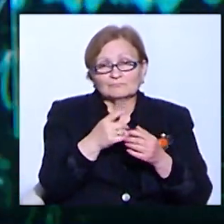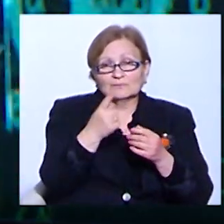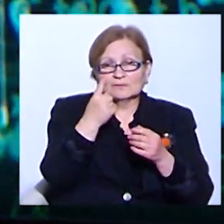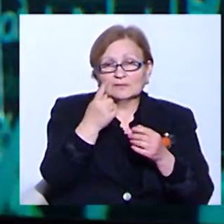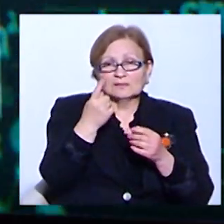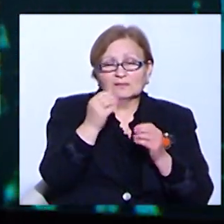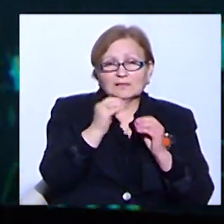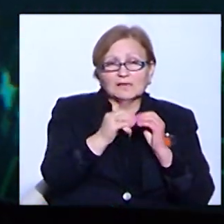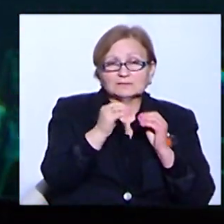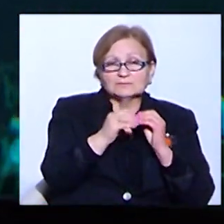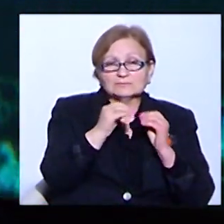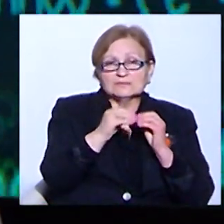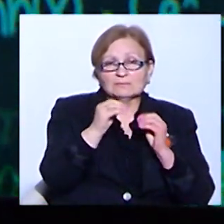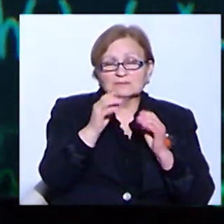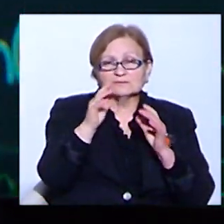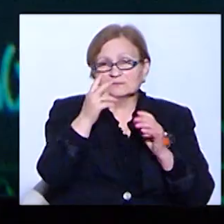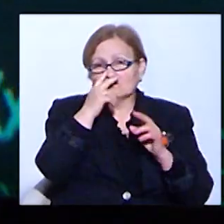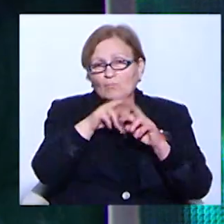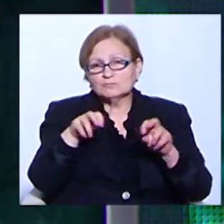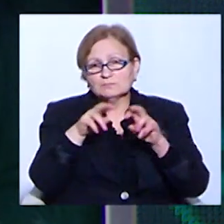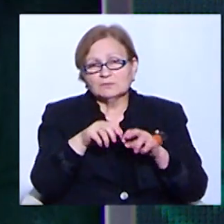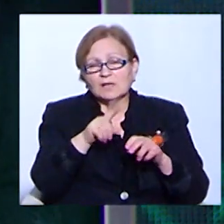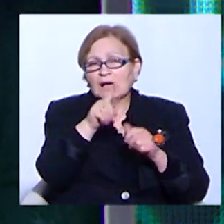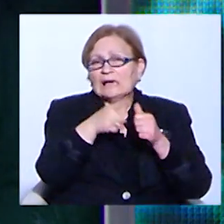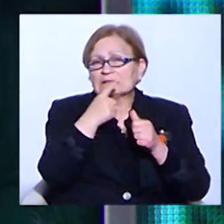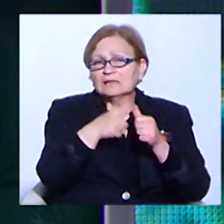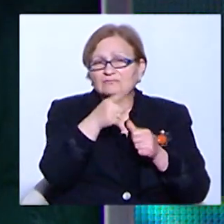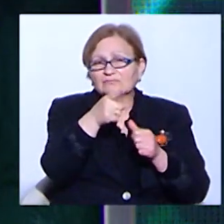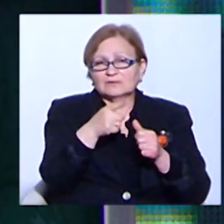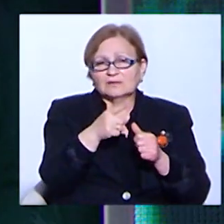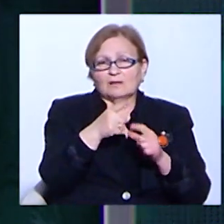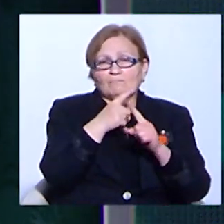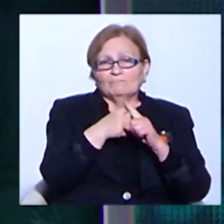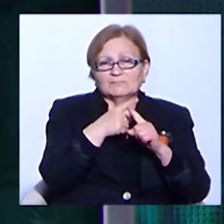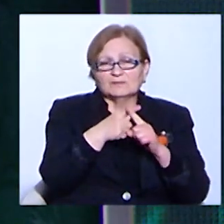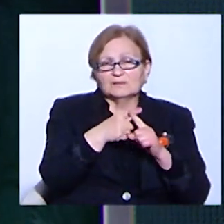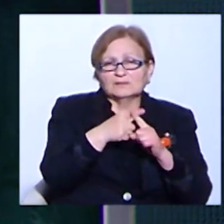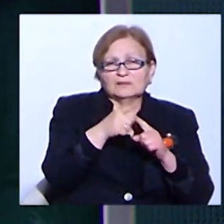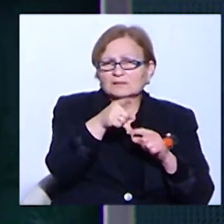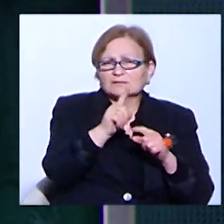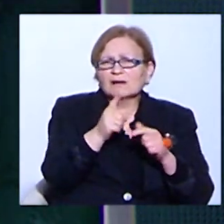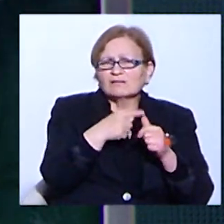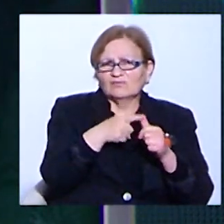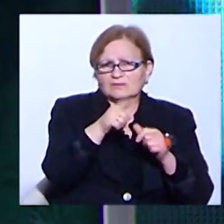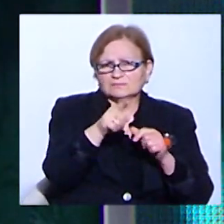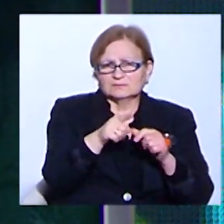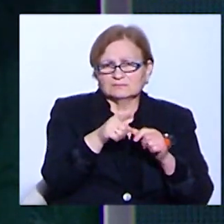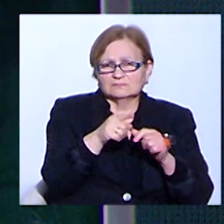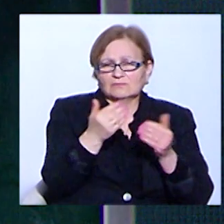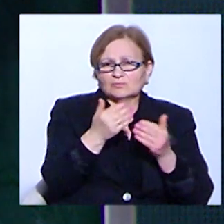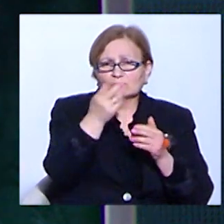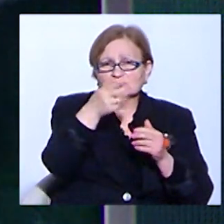10 წამი დააპაუზოთ და გაიხსენოთ, რა ქვია ამ მათემატიკურ ცნებას, ამ მათემატიკურ ობიექტს თუ გნებავთ,